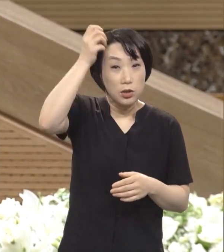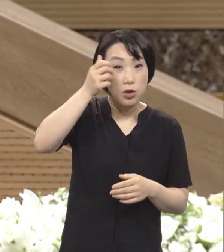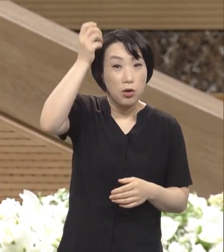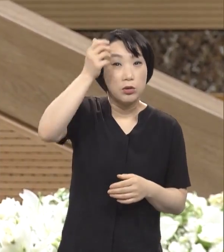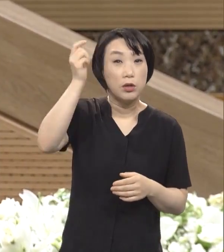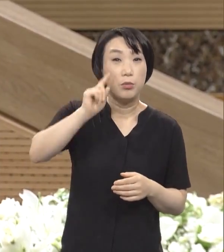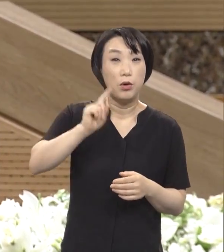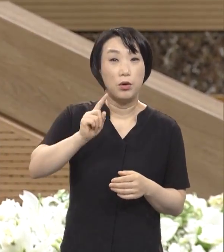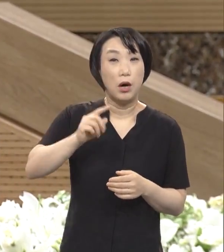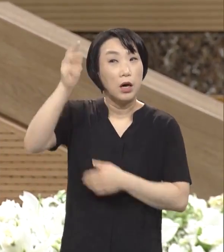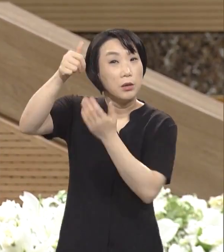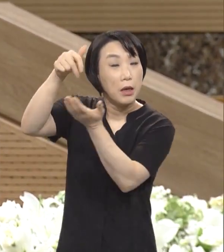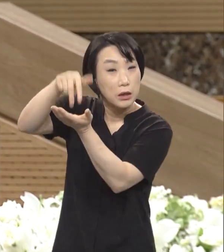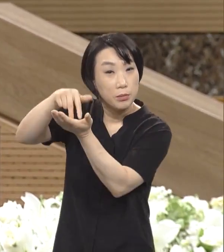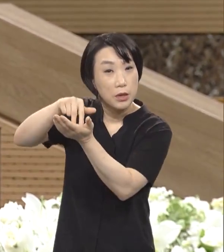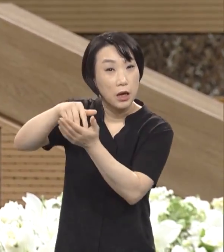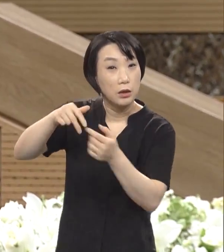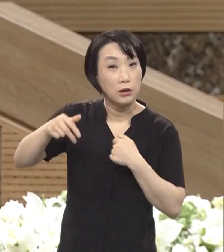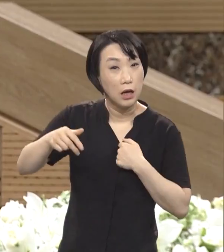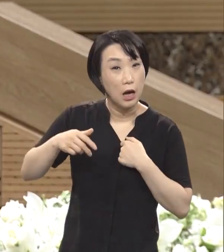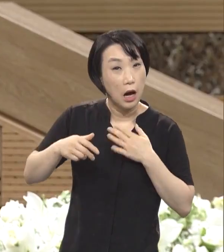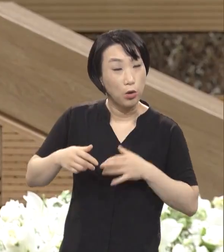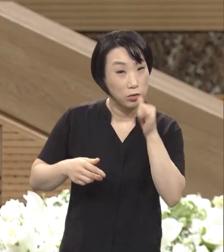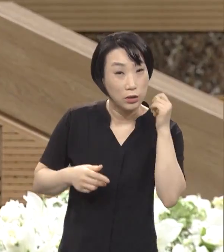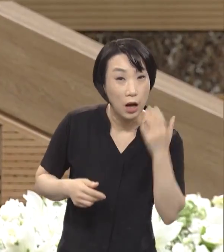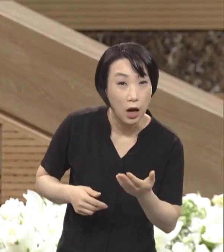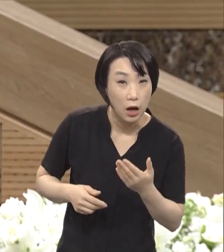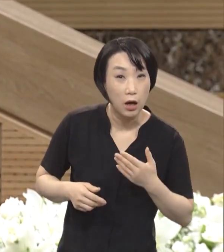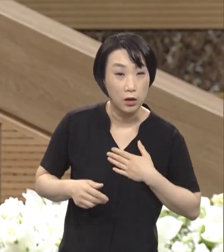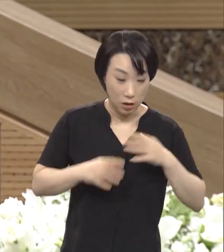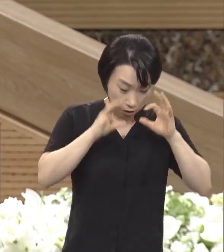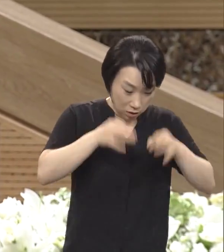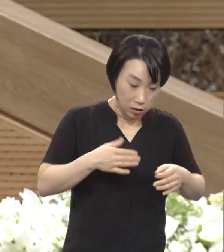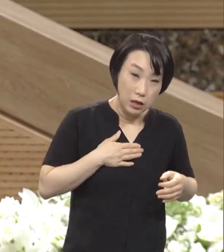영이 사람의 내 사정을 알고